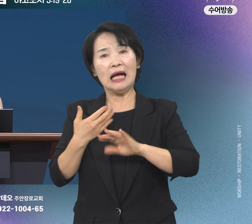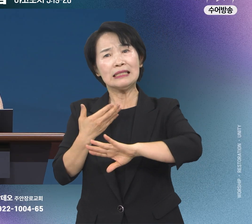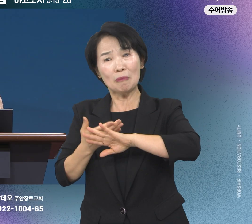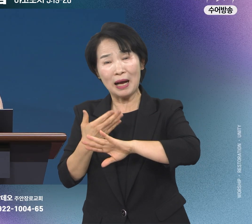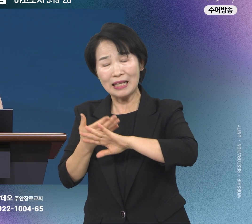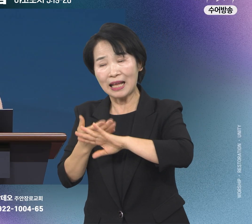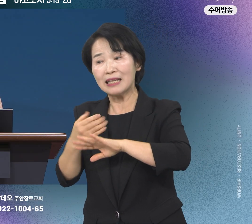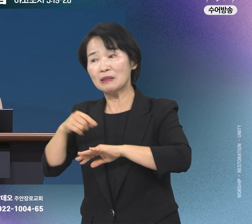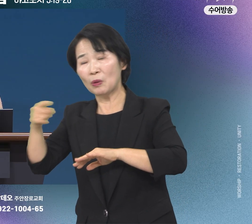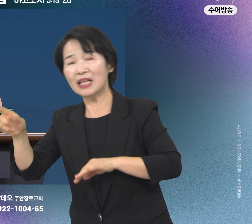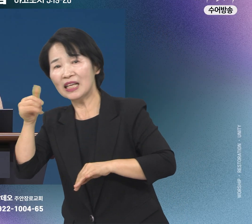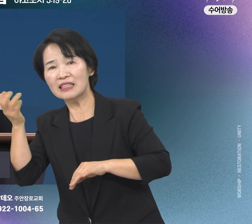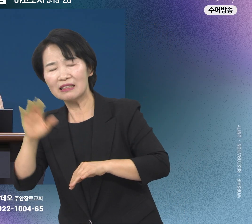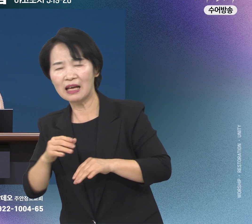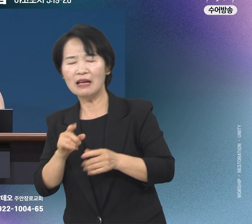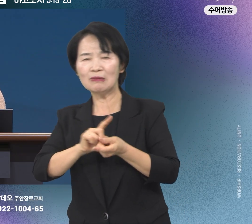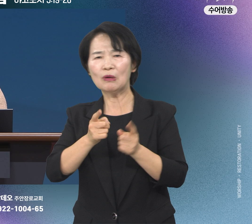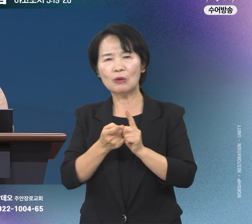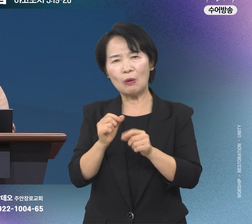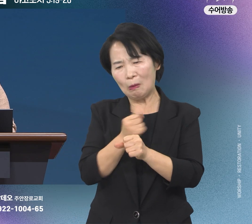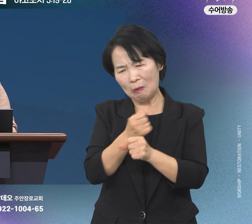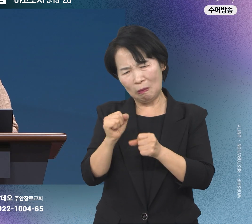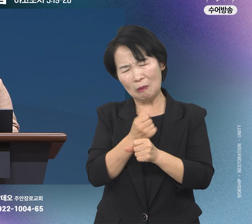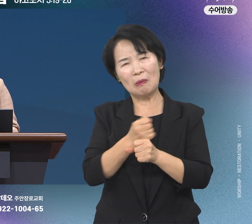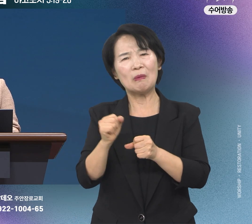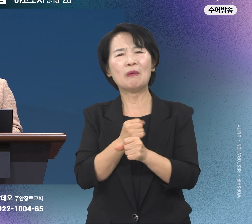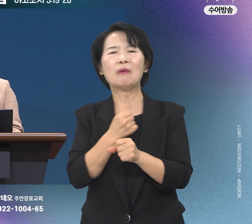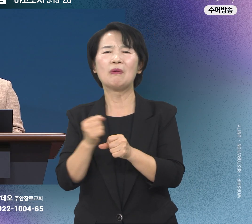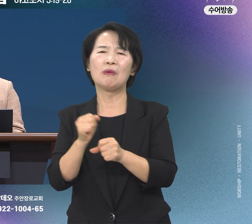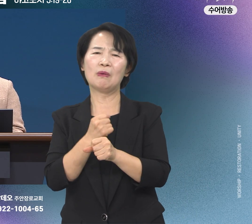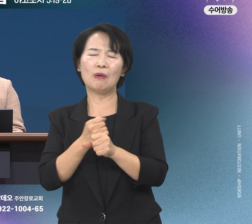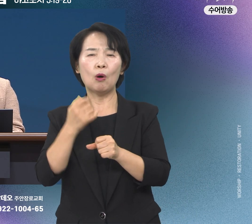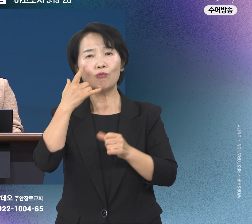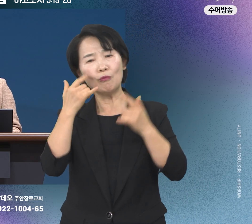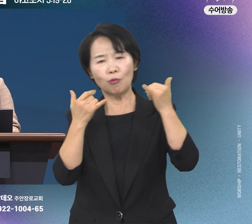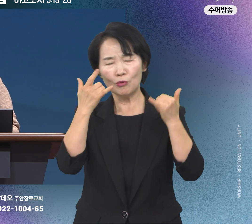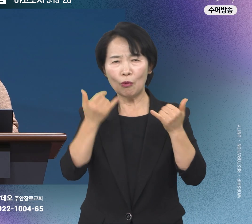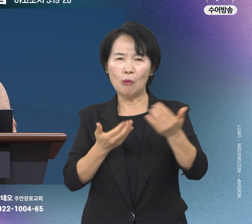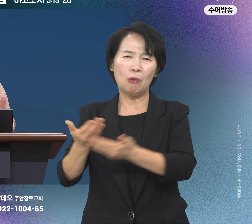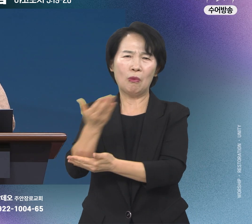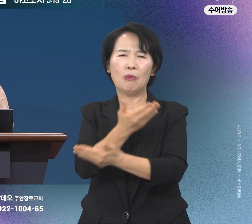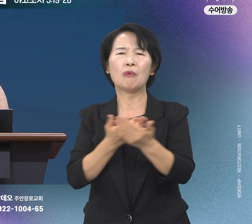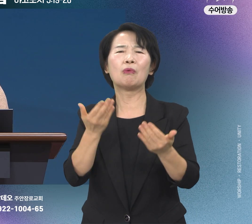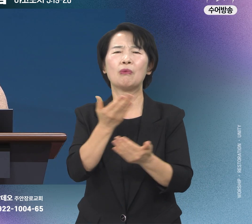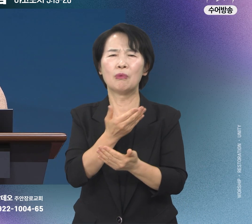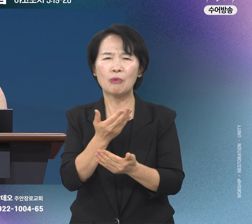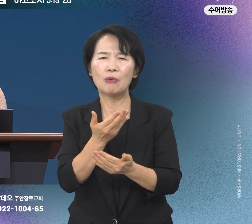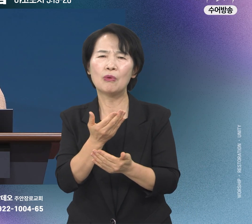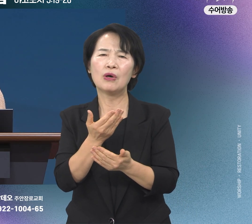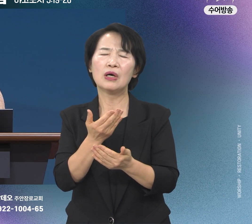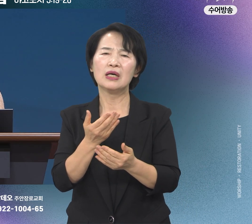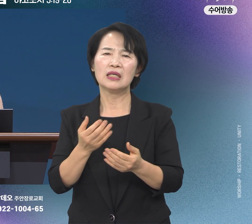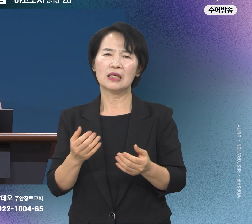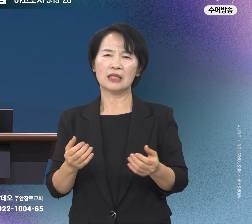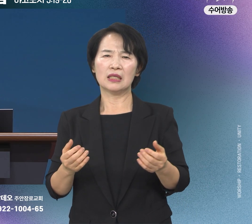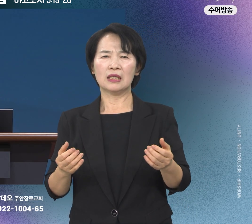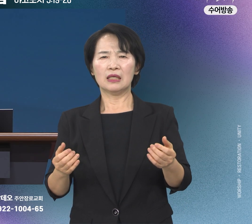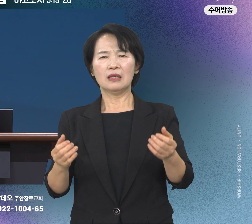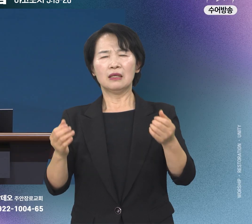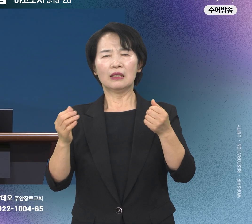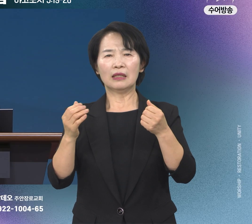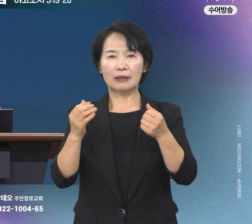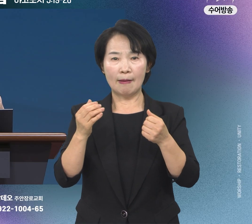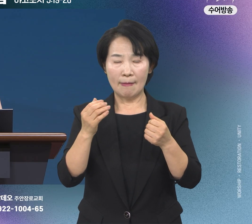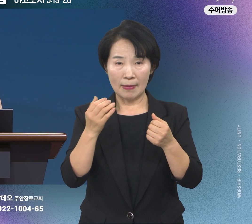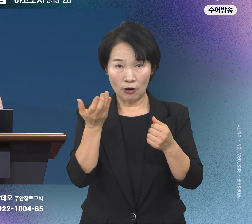하면서 신천지 신앙생활을 했습니다. 그리고 우리가 이런 약속을 도원 결의를 맺듯이 했어요.